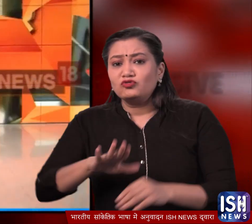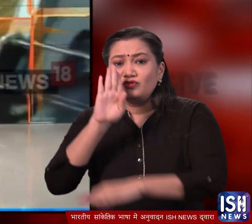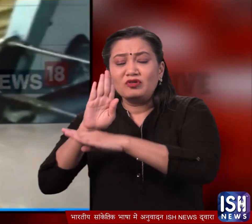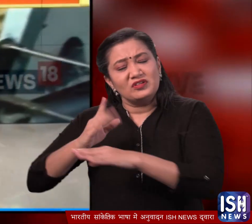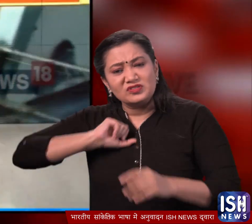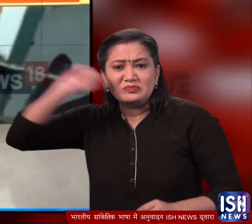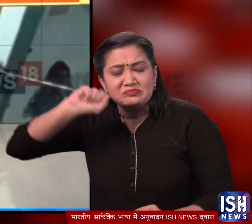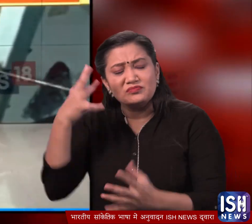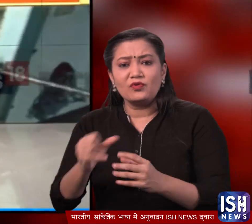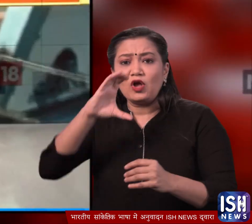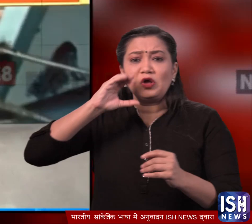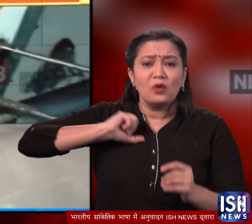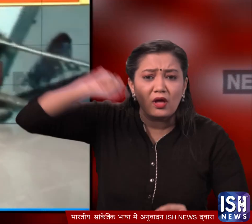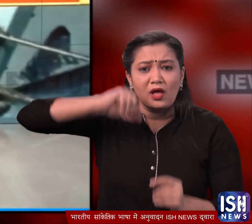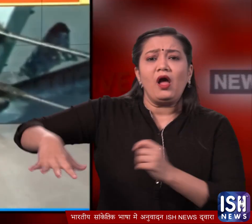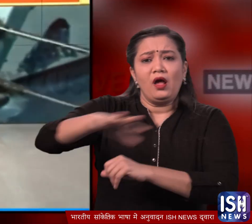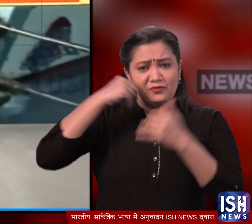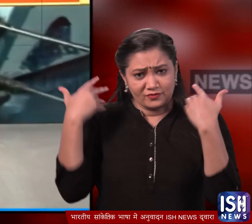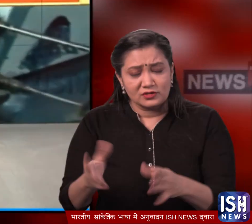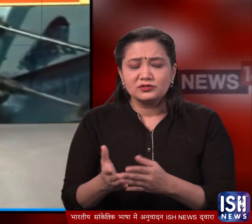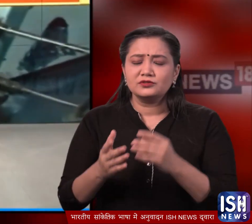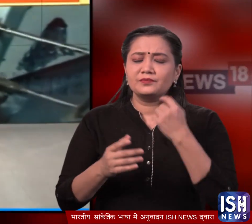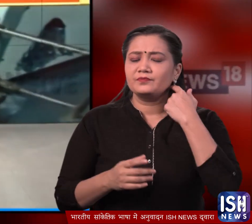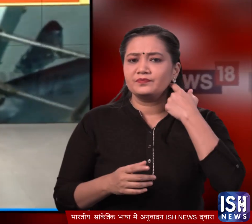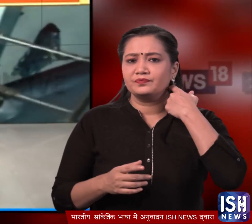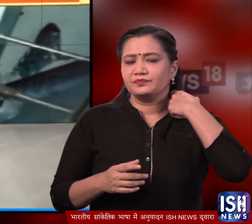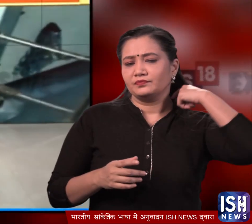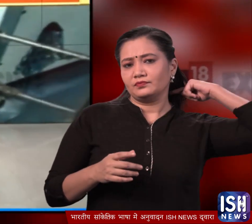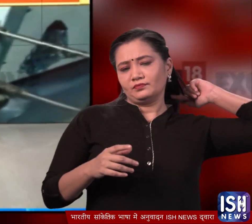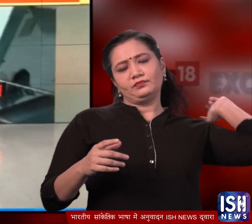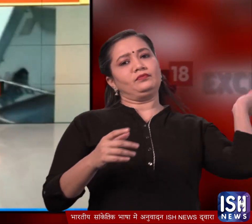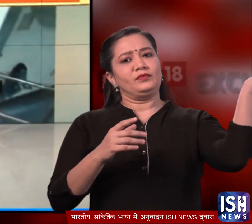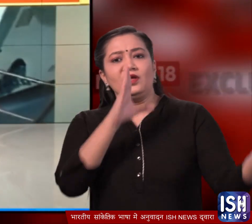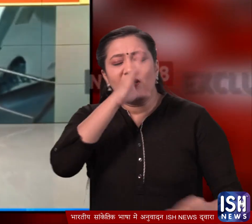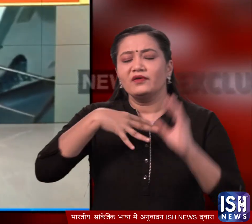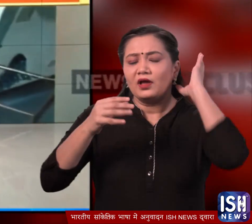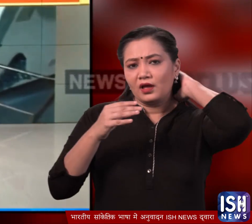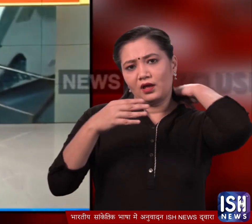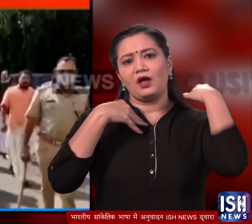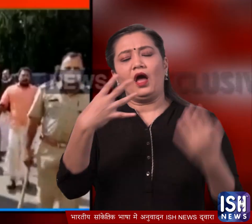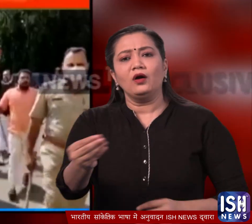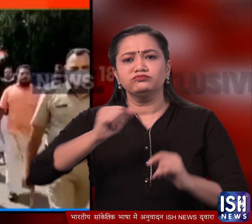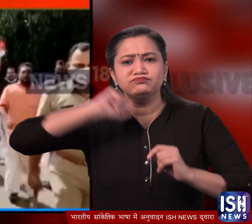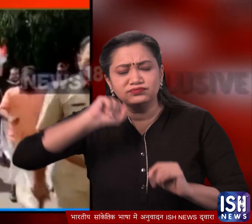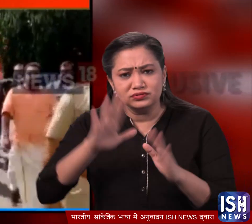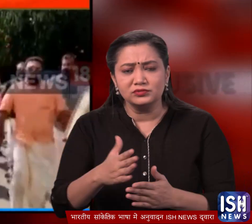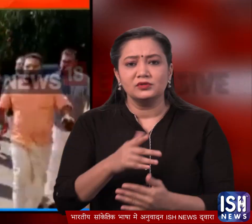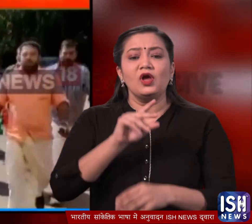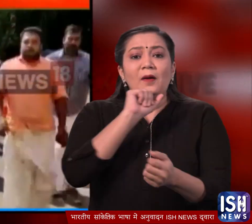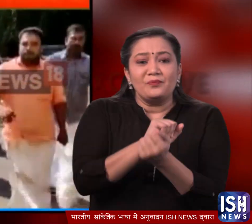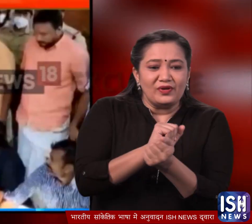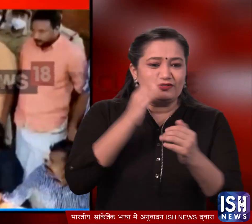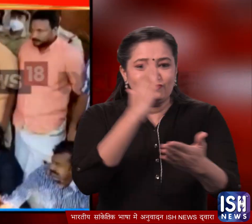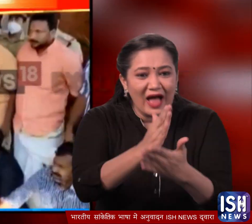आरोपी पुलिस वाले की गिरफ्तारी की मांग होने लगी। यूथ कांग्रेस के कार्यकर्ता तो इस मांग पर कन्नूर में प्रदर्शन करने उतर आए और